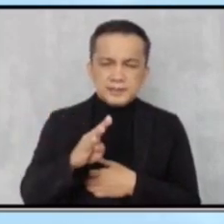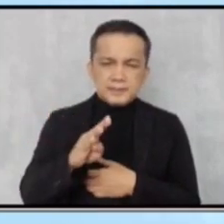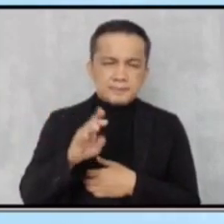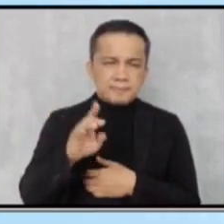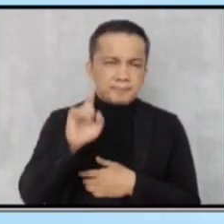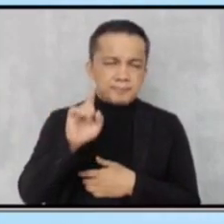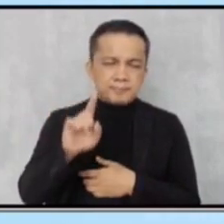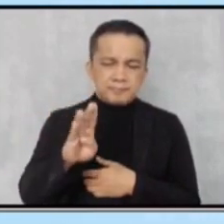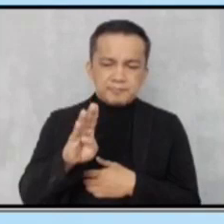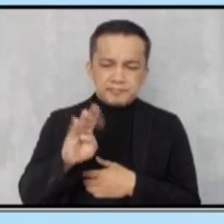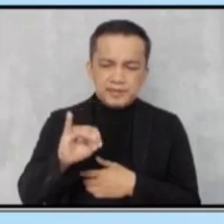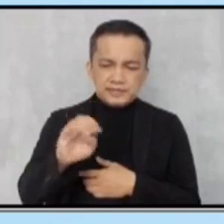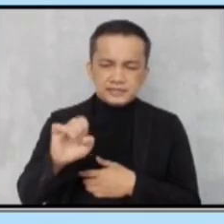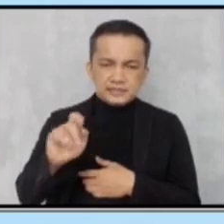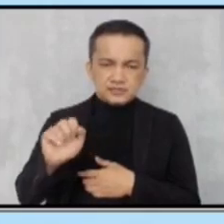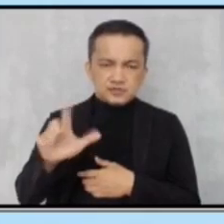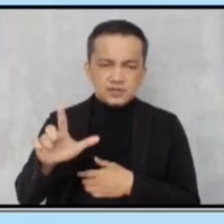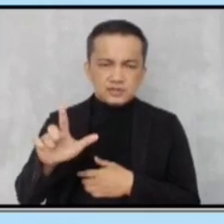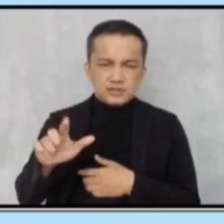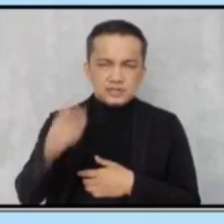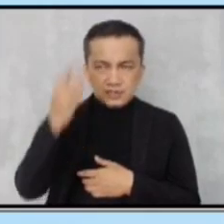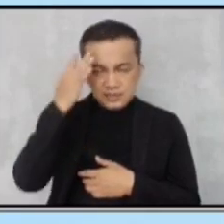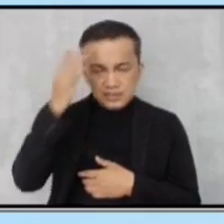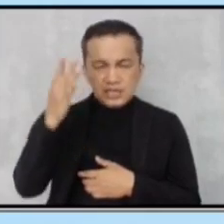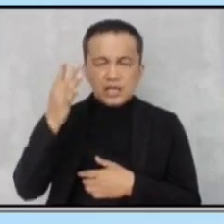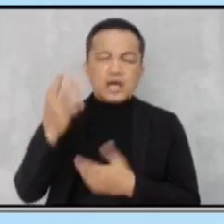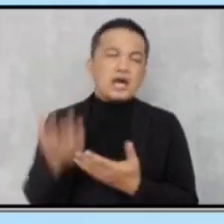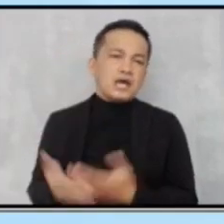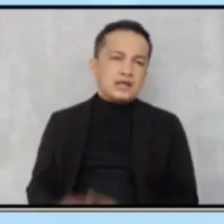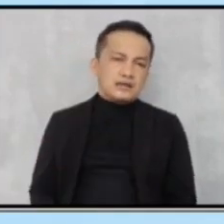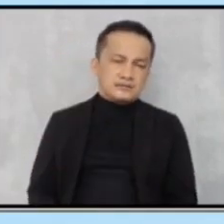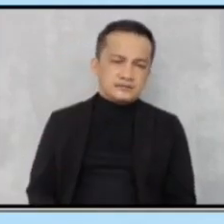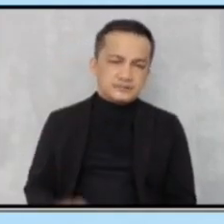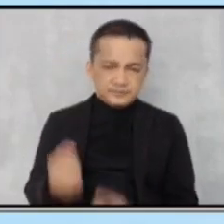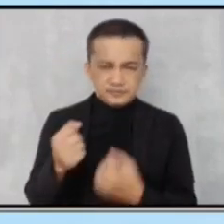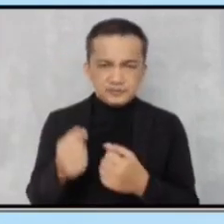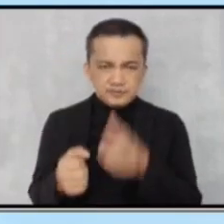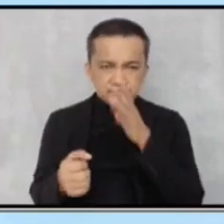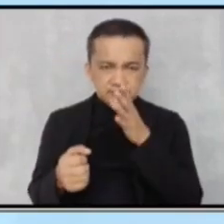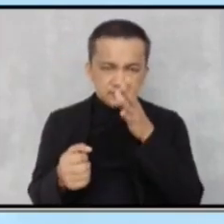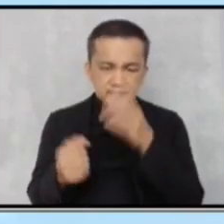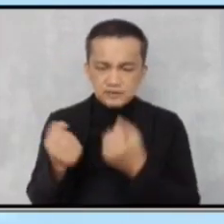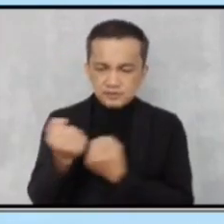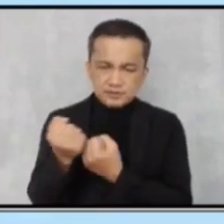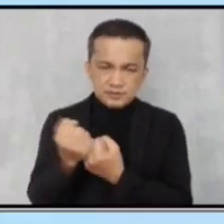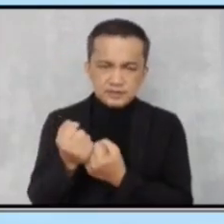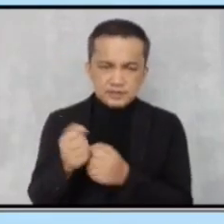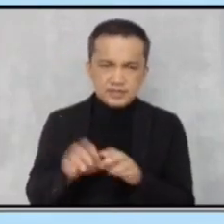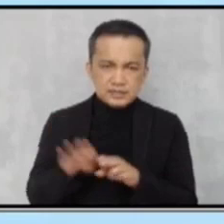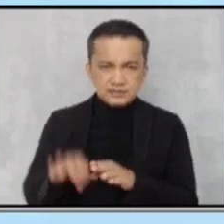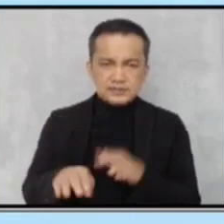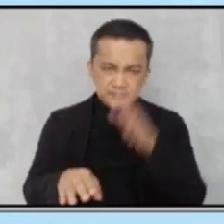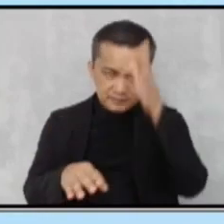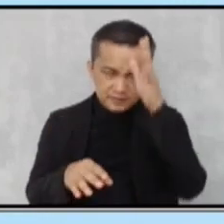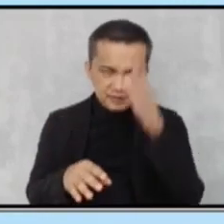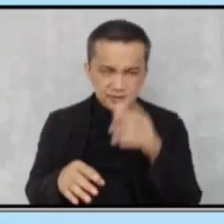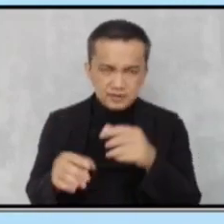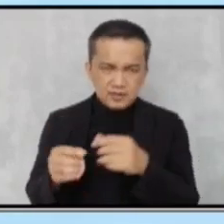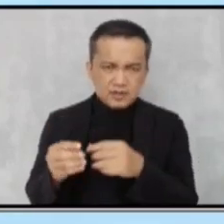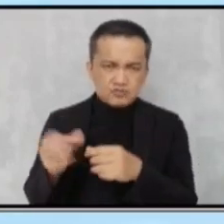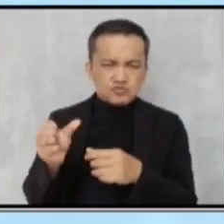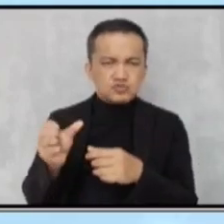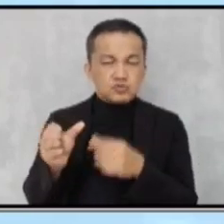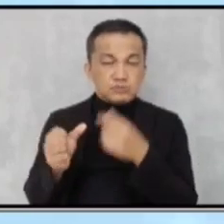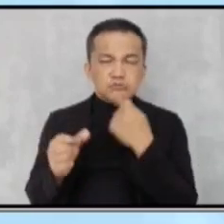siya pala ay pansexual. Naging supportive naman dito ang kanyang ina at stepdad at halos umiyak pa raw ang kanyang ina